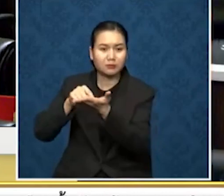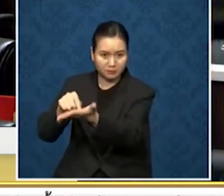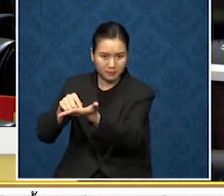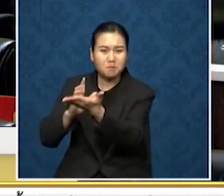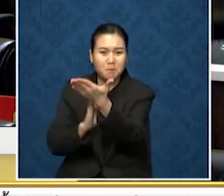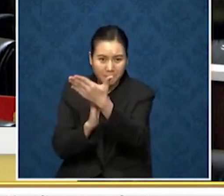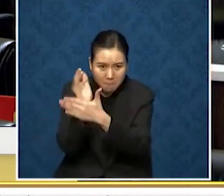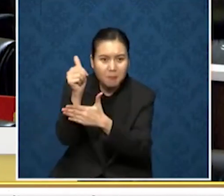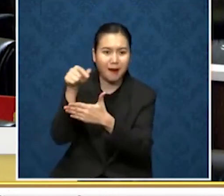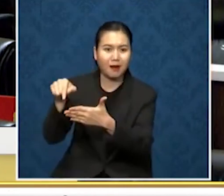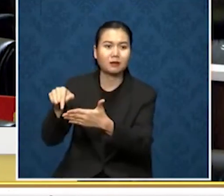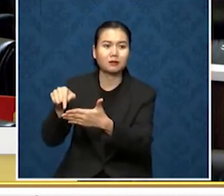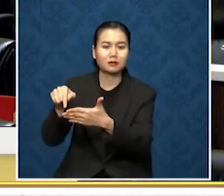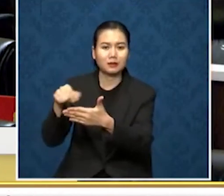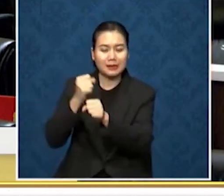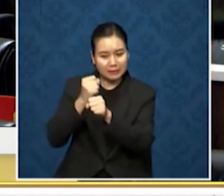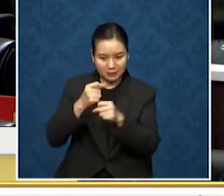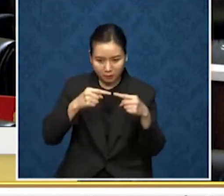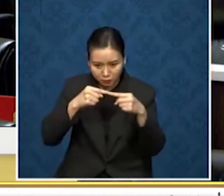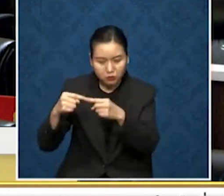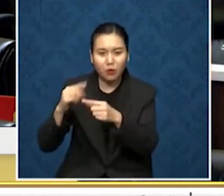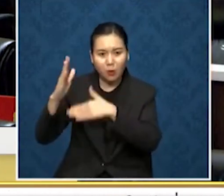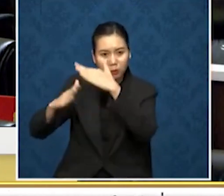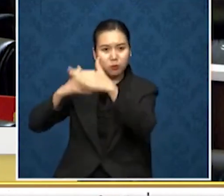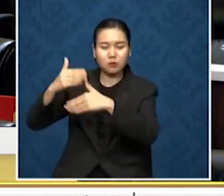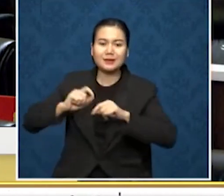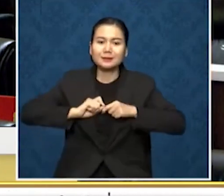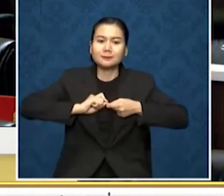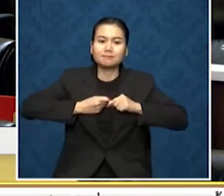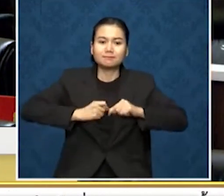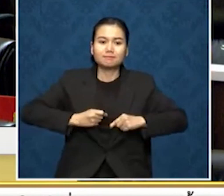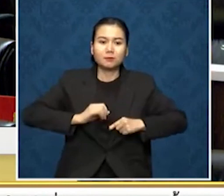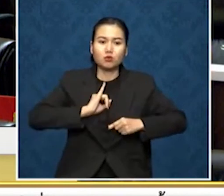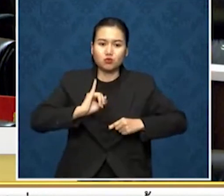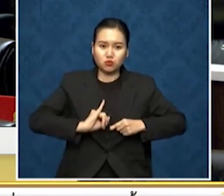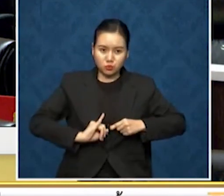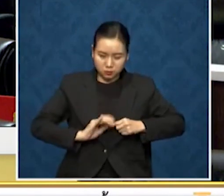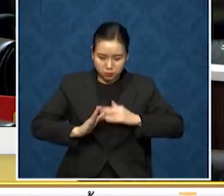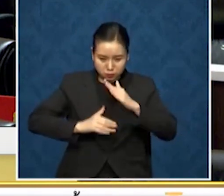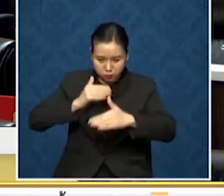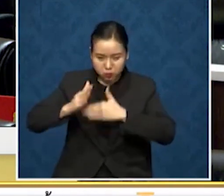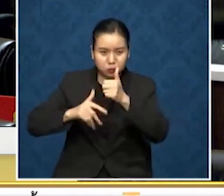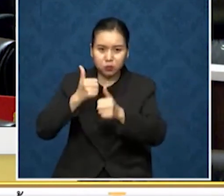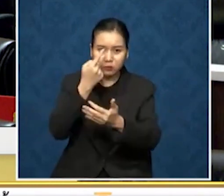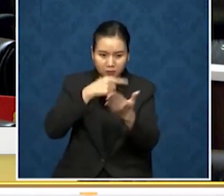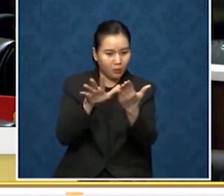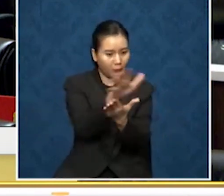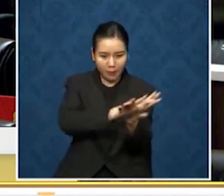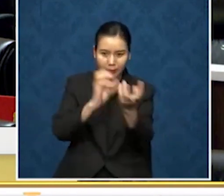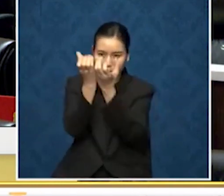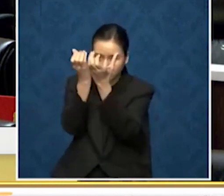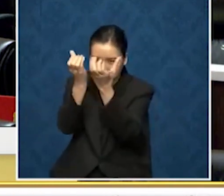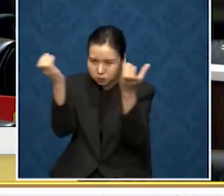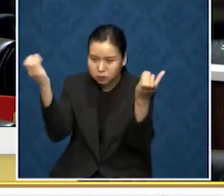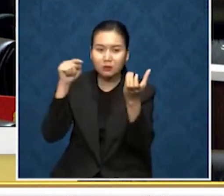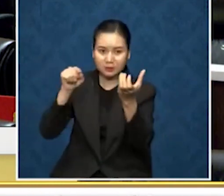ผ่านเถอะครับเราจะได้เดินหน้ากันติดกระดุมเม็ดแรกให้ถูกแล้วประเทศไทยของเราจะได้มีรัฐธรรมนูญฉบับ